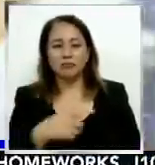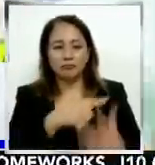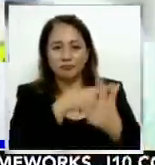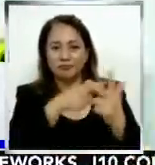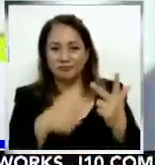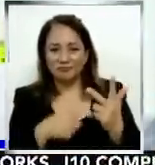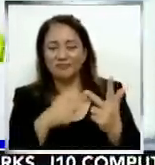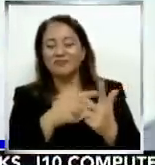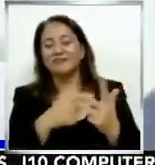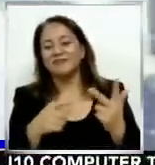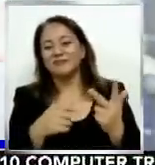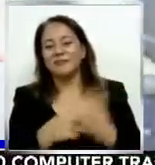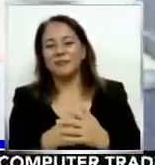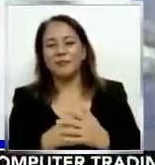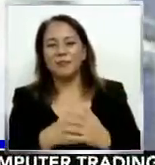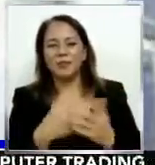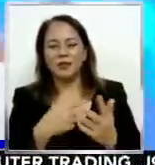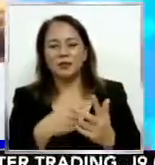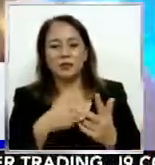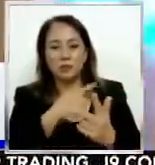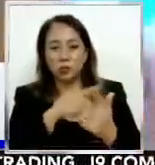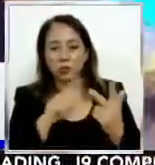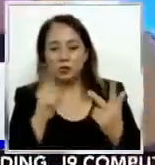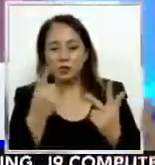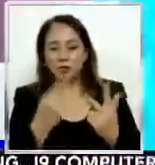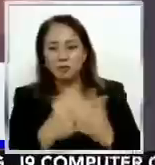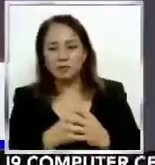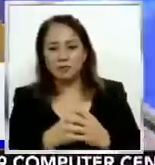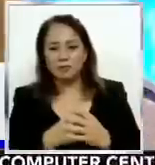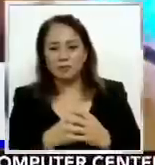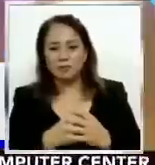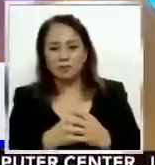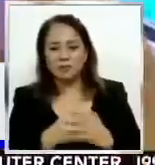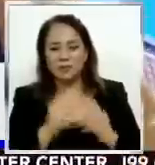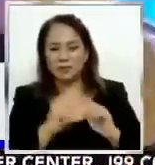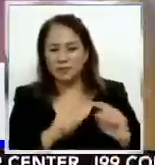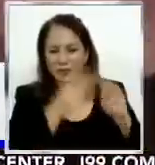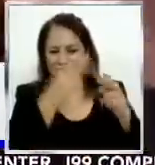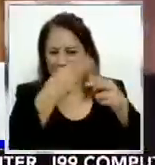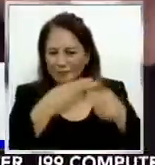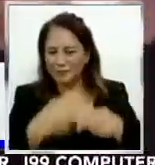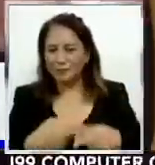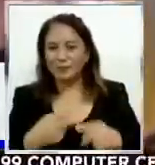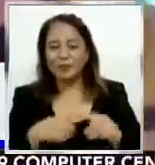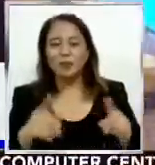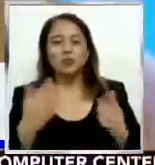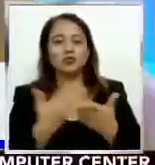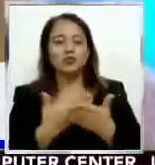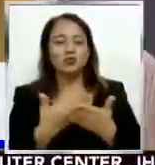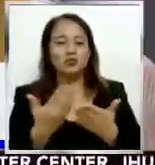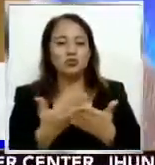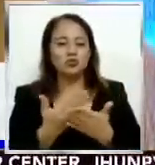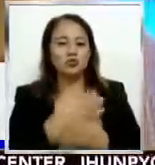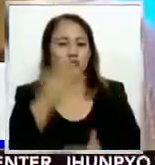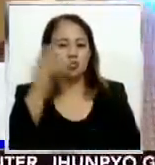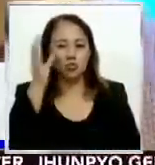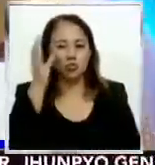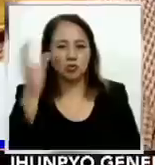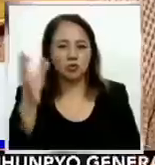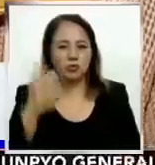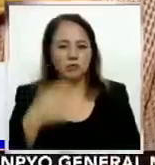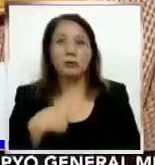Bitoy, Itoy at Bebang. Pero ang new concept na pinitch ng netizens, approve naman ba kaya kay